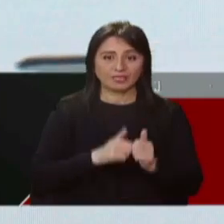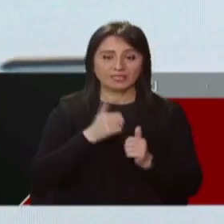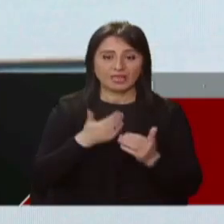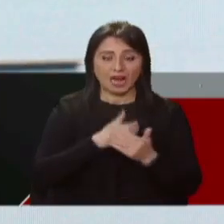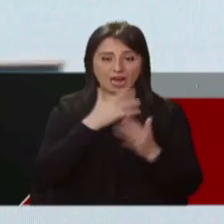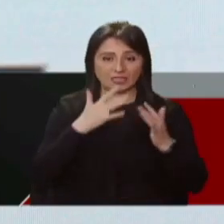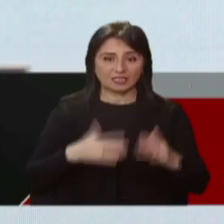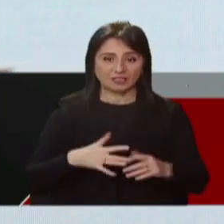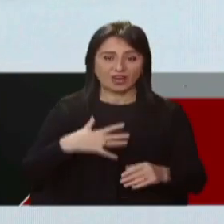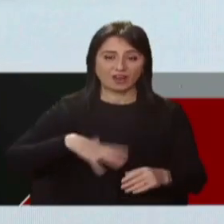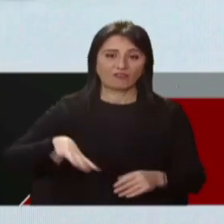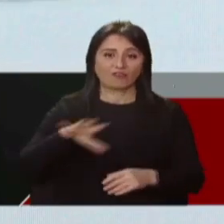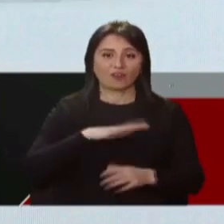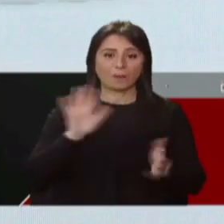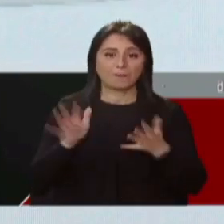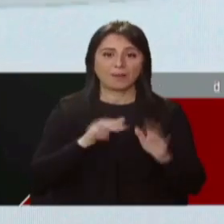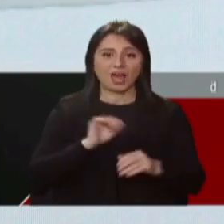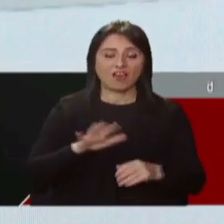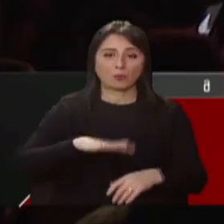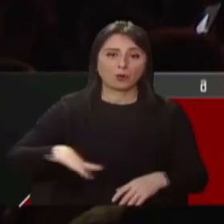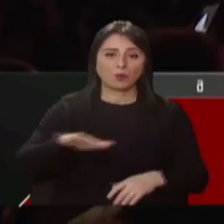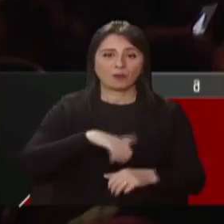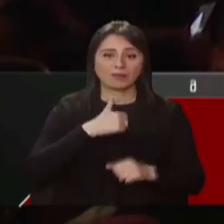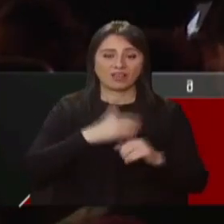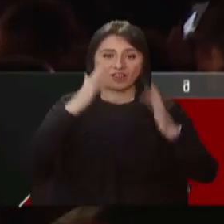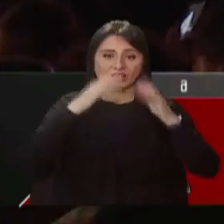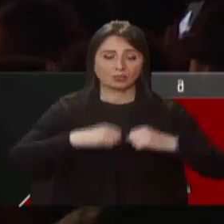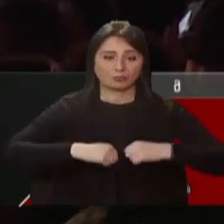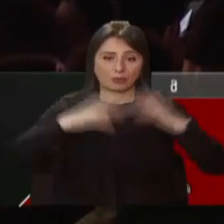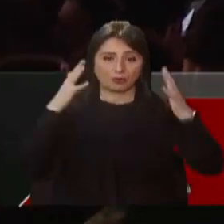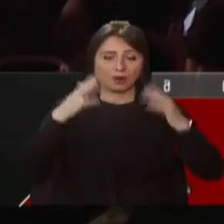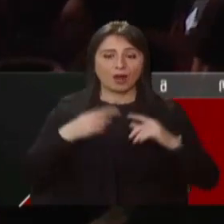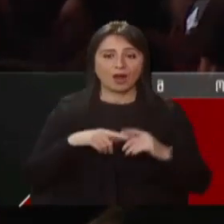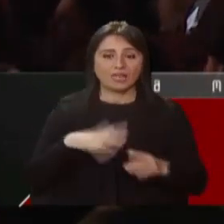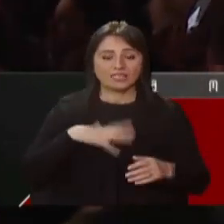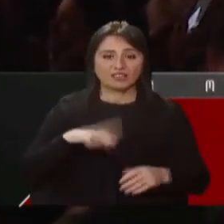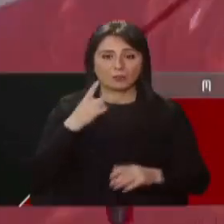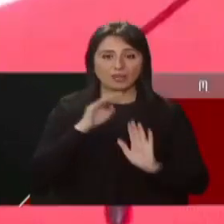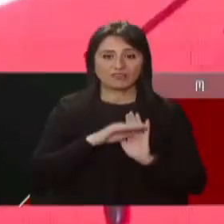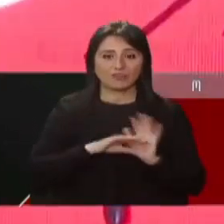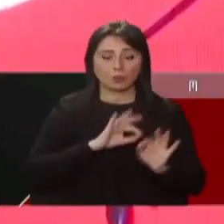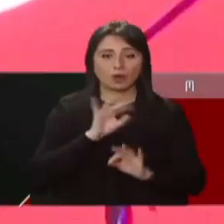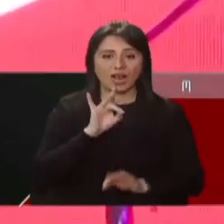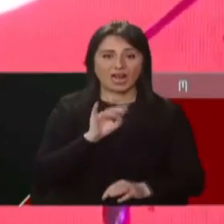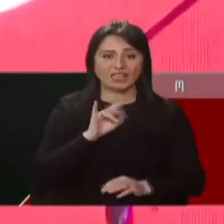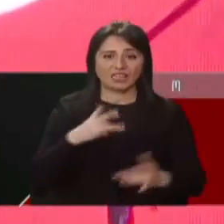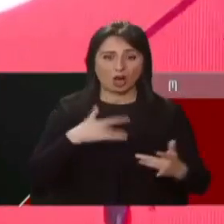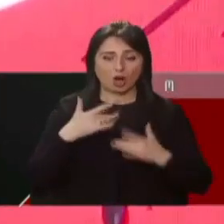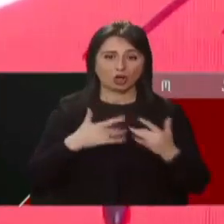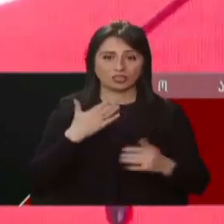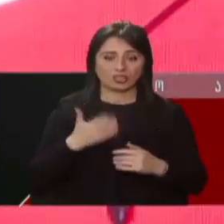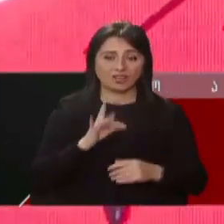წინასაახალწლო ღონისძიებები ქვეყნის მასშტაბით ბათუმში ევროპის მოედანზე მთავარი ნაძვის ხე აინთო. გაიმართა საქართველოს პირველი არხის პროექტ რანინას კონცერტი,